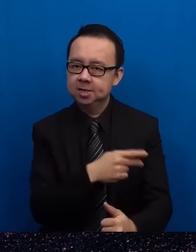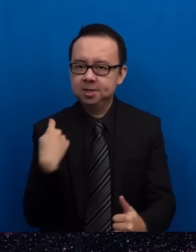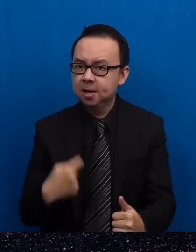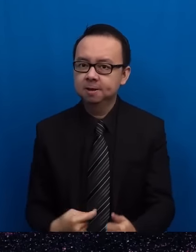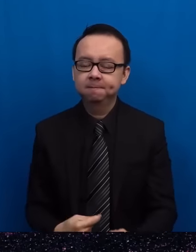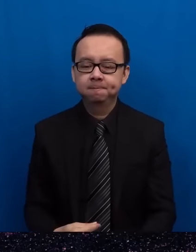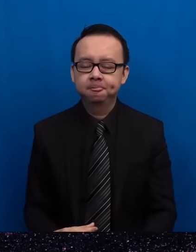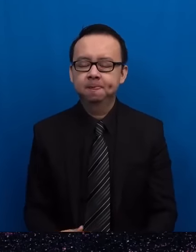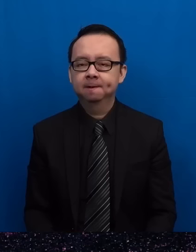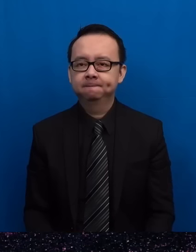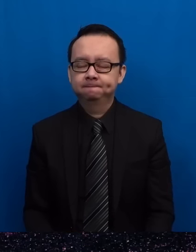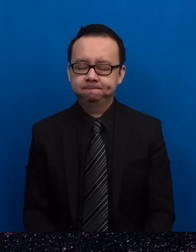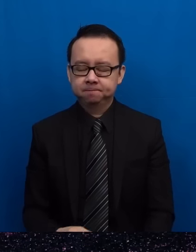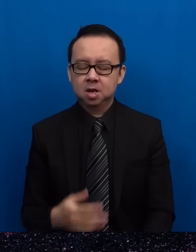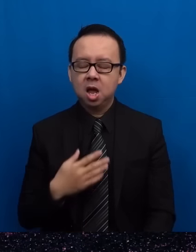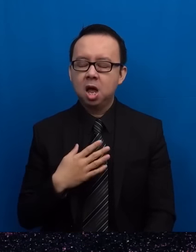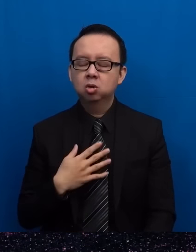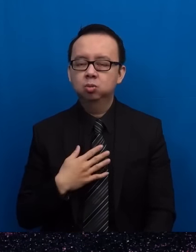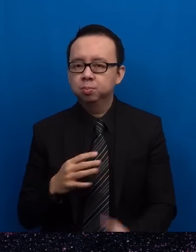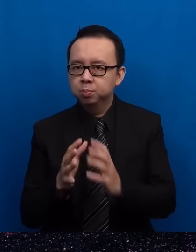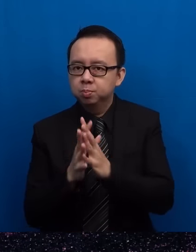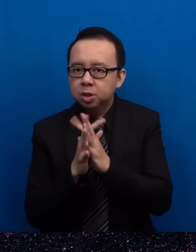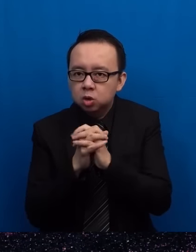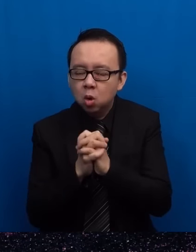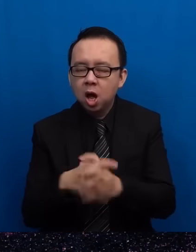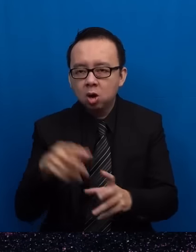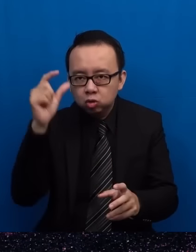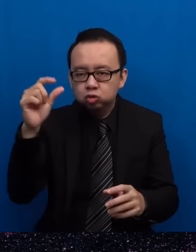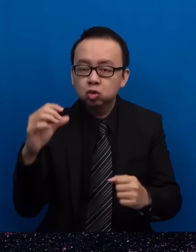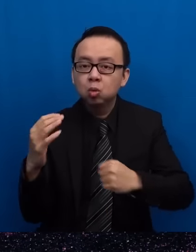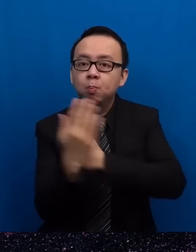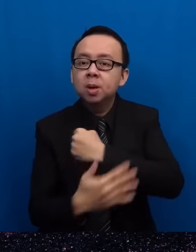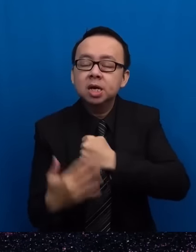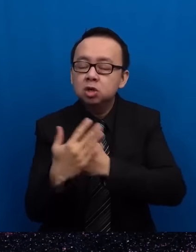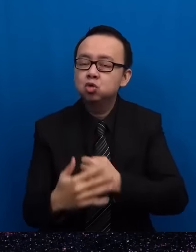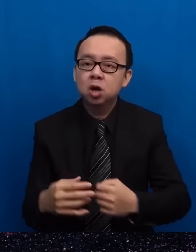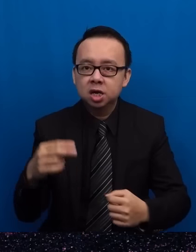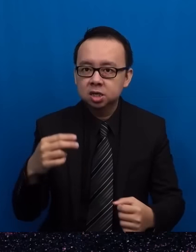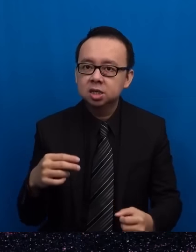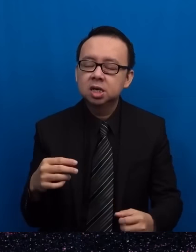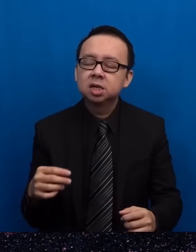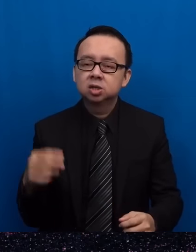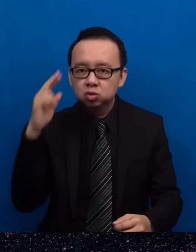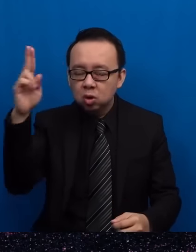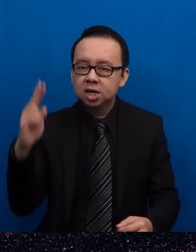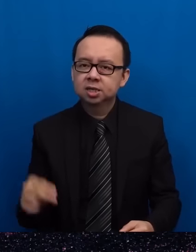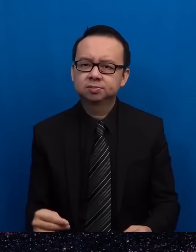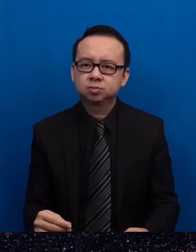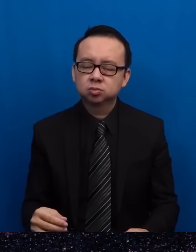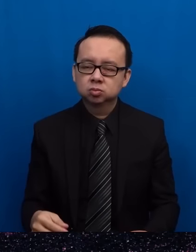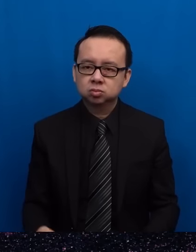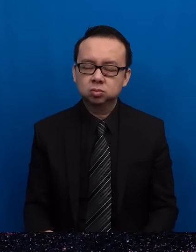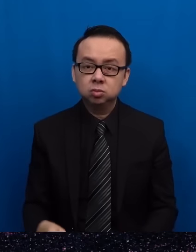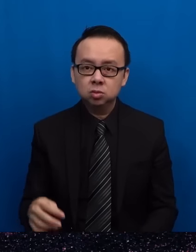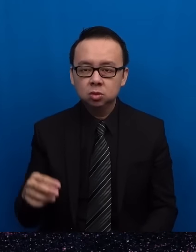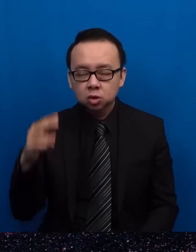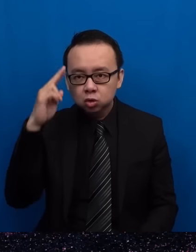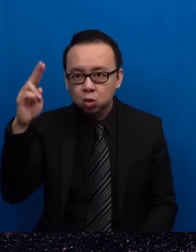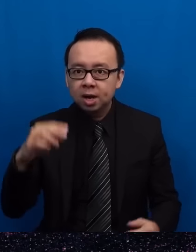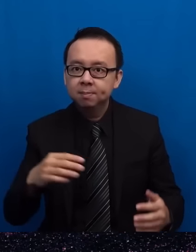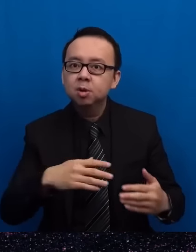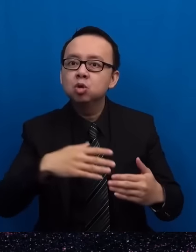ada. Aku berdoa untuk perlindungan bagi umat Tuhan, supaya satu persatu kau luputkan seperti Engkau meluputkan bangsa Israel di